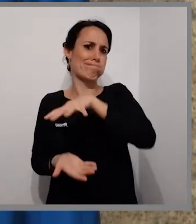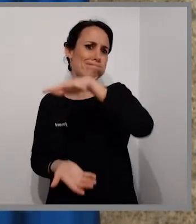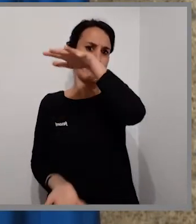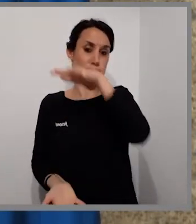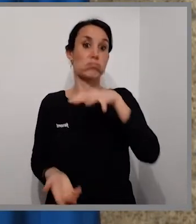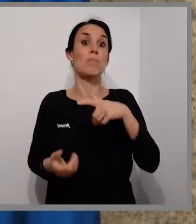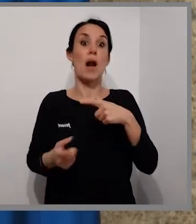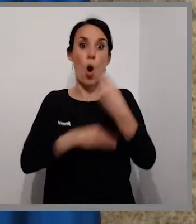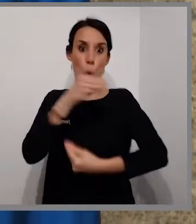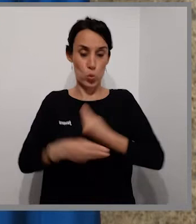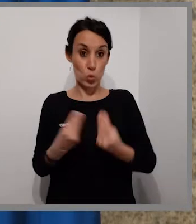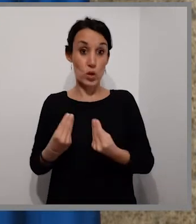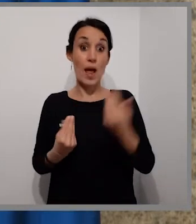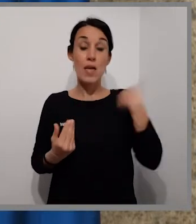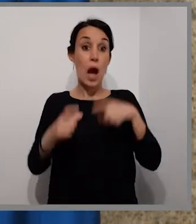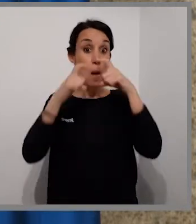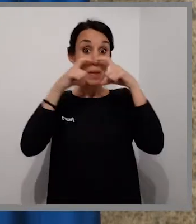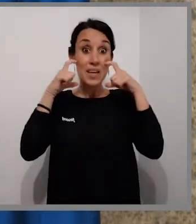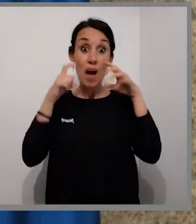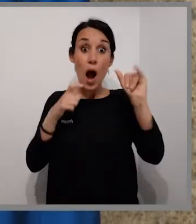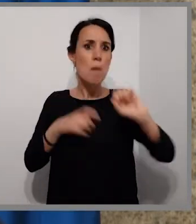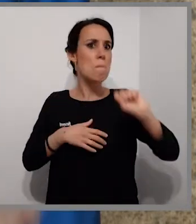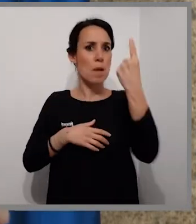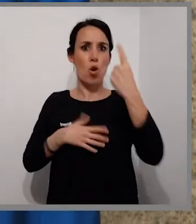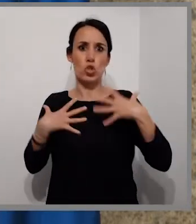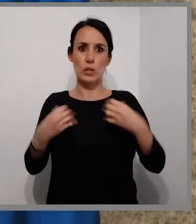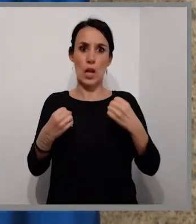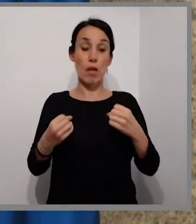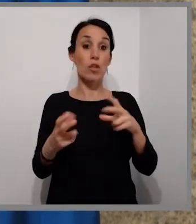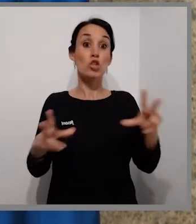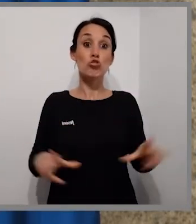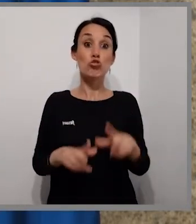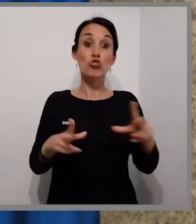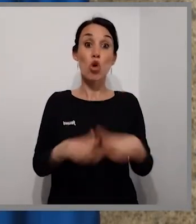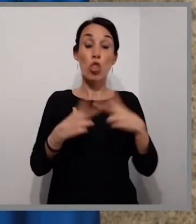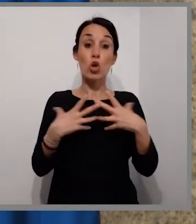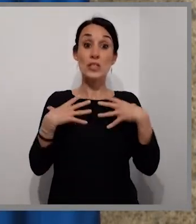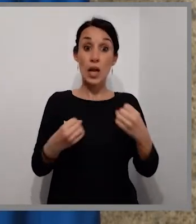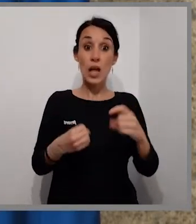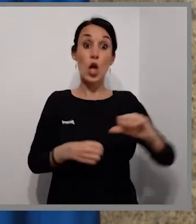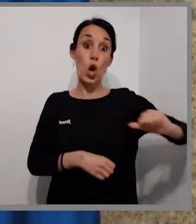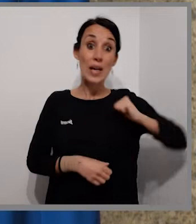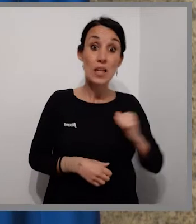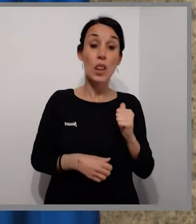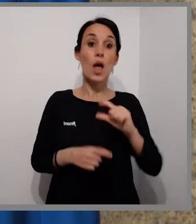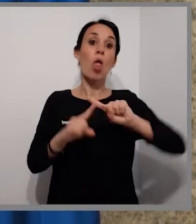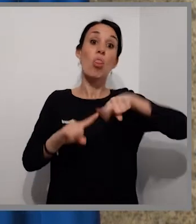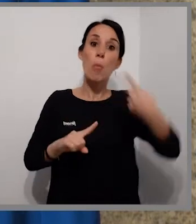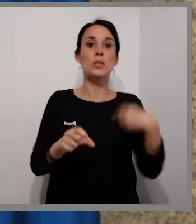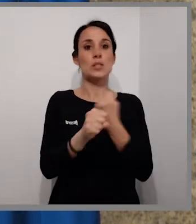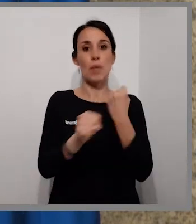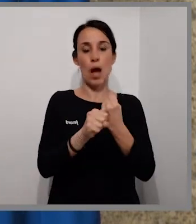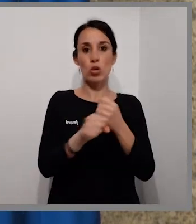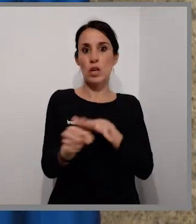a partir d'ahí, com hem fet fins ara, quan hem tingut mascaretes, primer els sanitaris i els sociosanitaris per a les residències i després